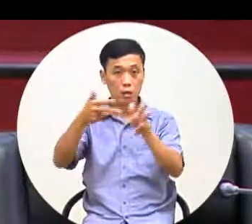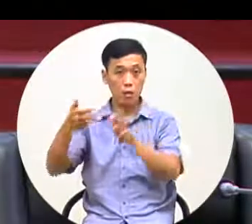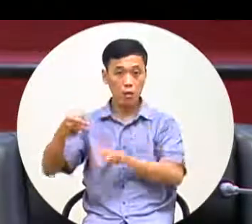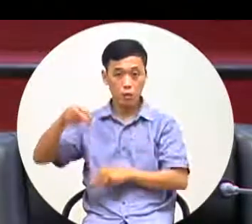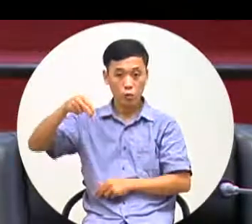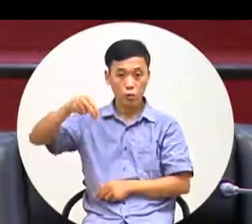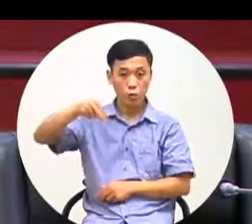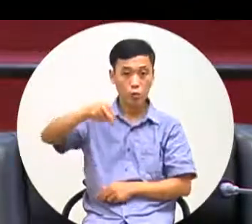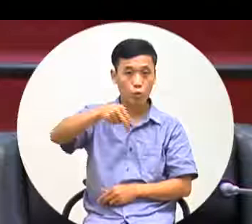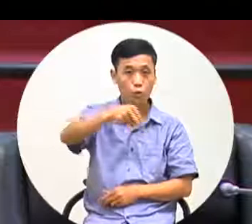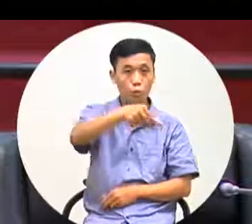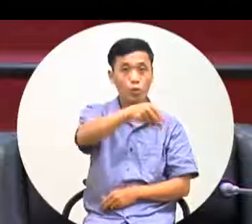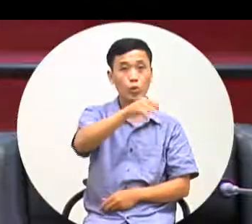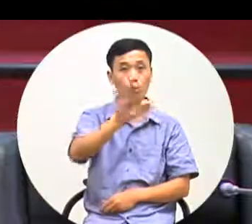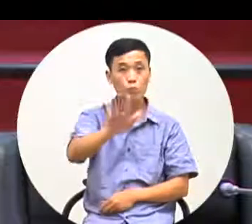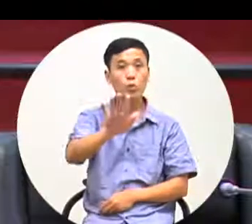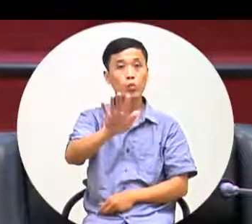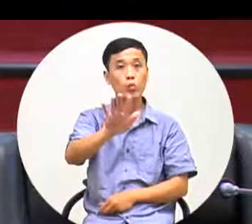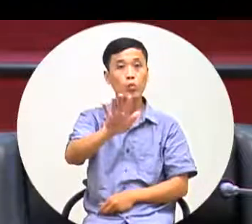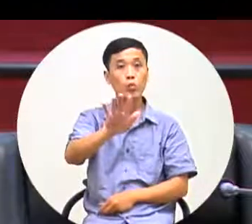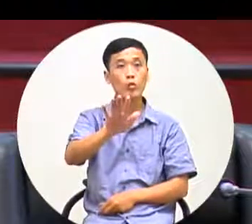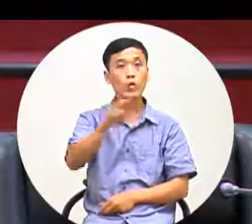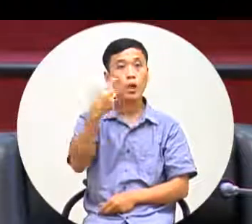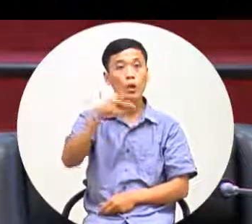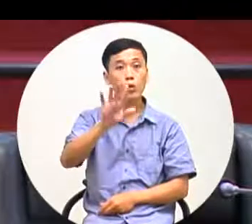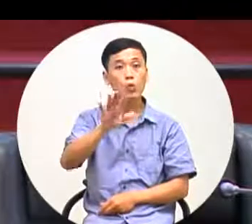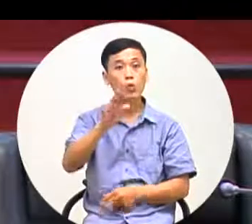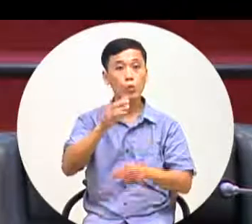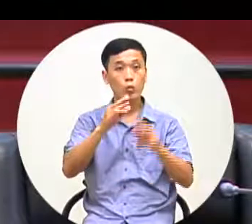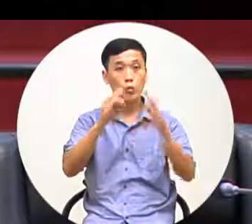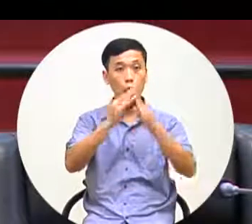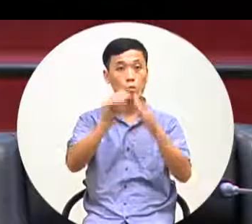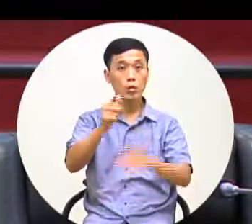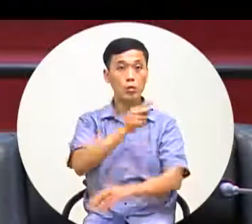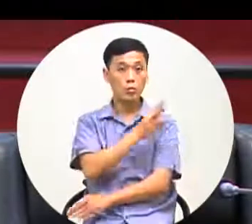有赵局长，这个呢也更危险。